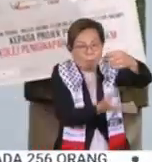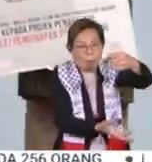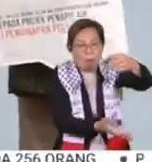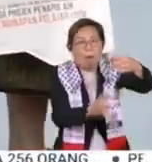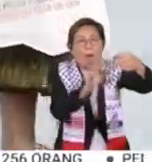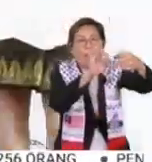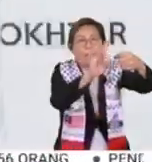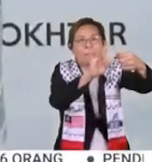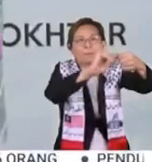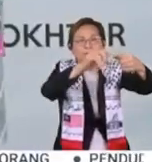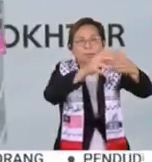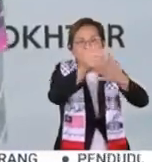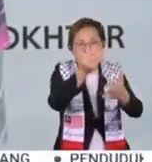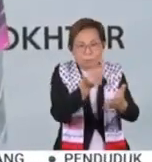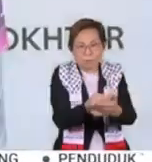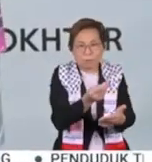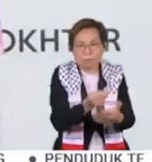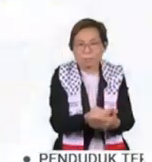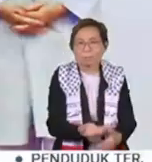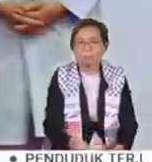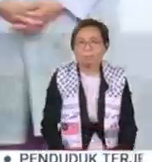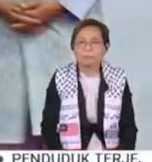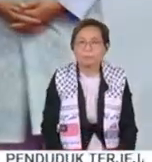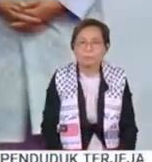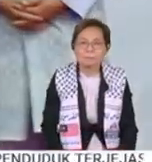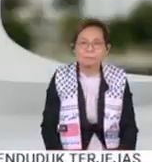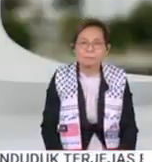sebanyak RM8 juta.